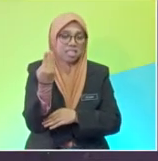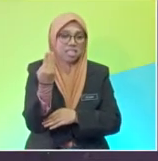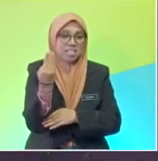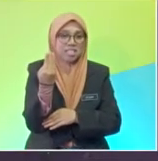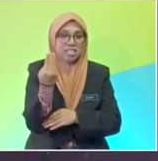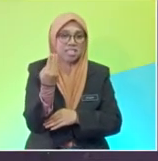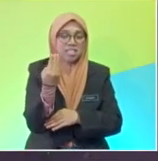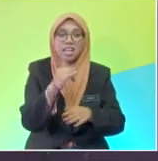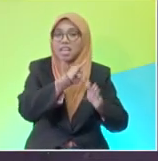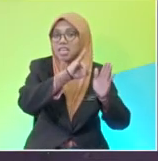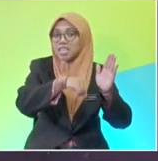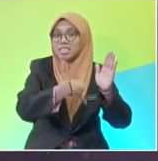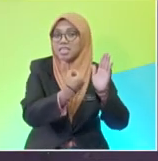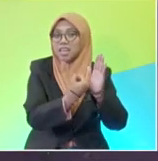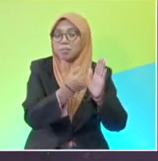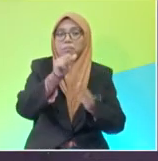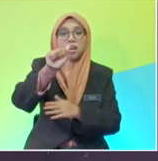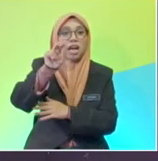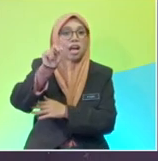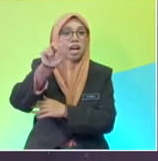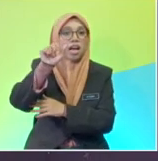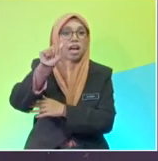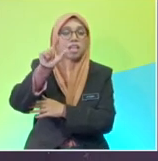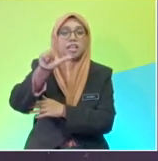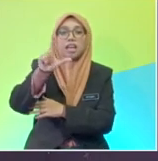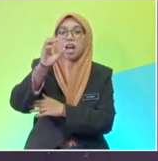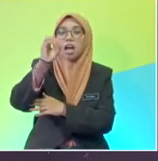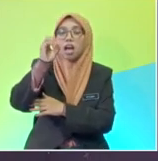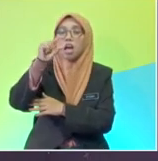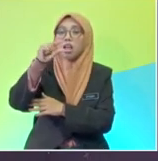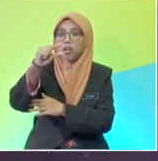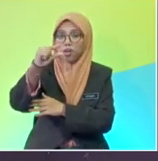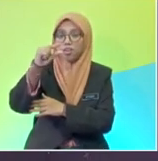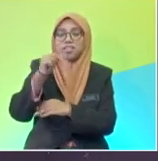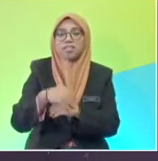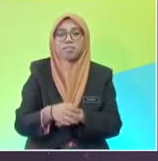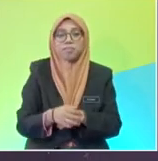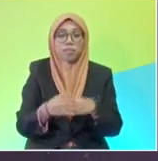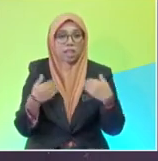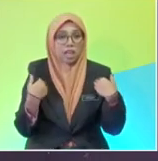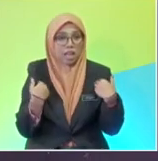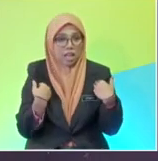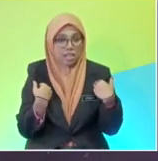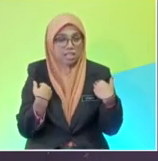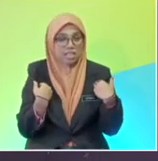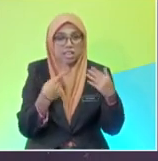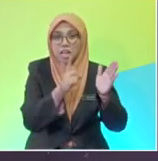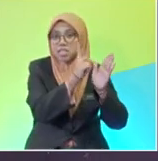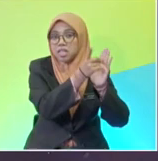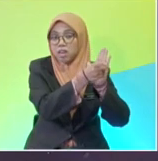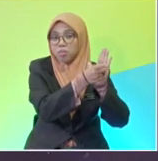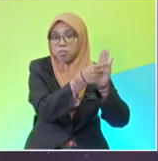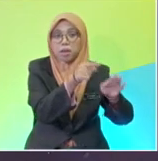kita namakan sebagai jam analog. Jam analog. Dia ada jarum panjang,